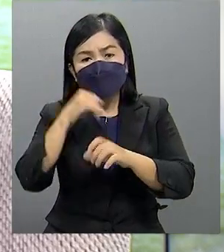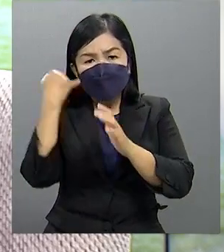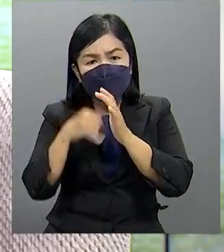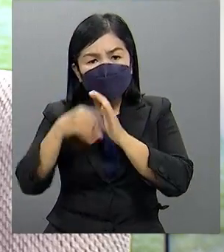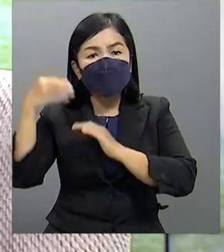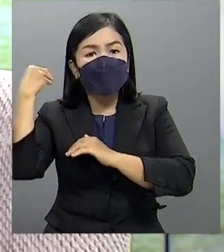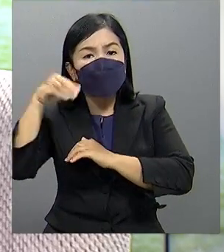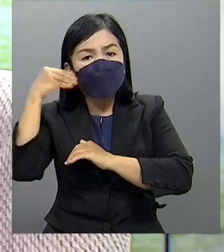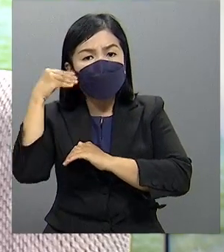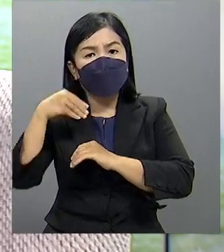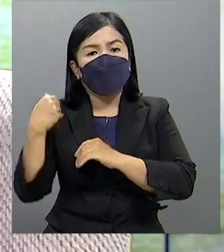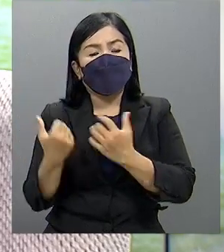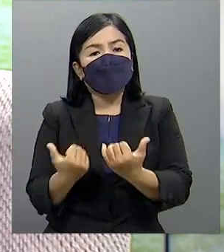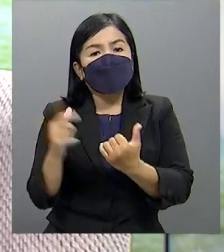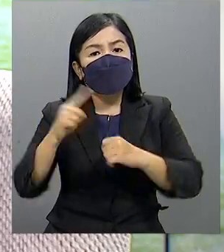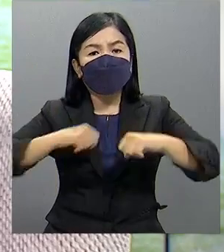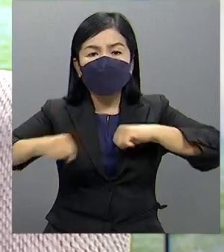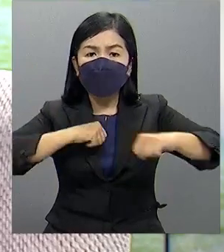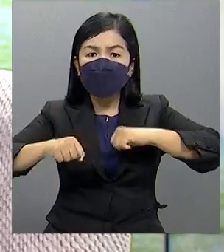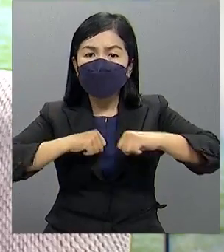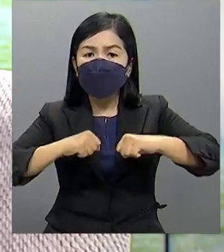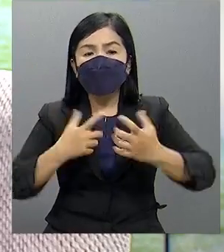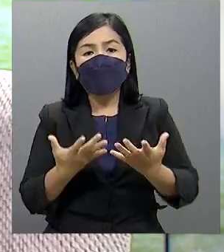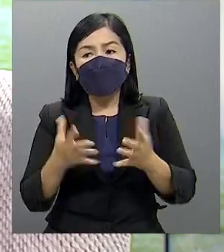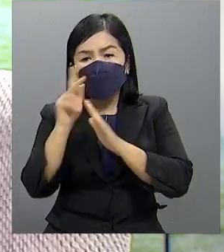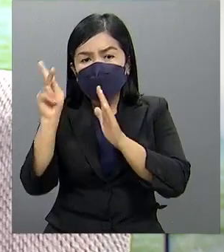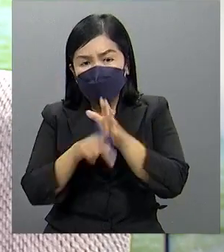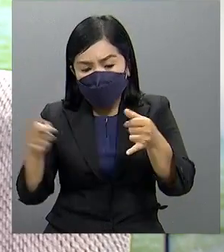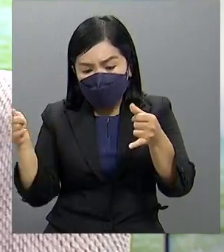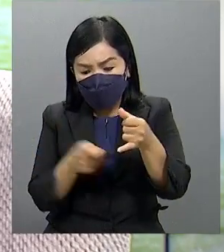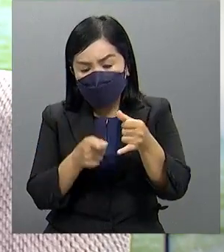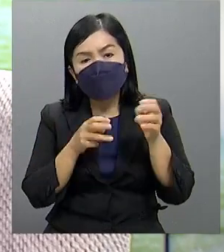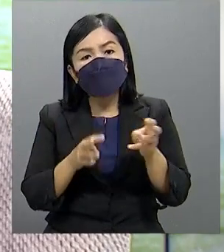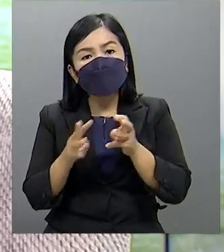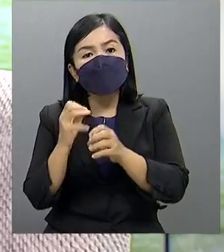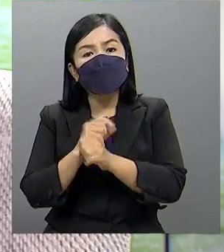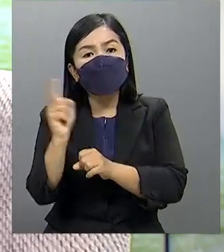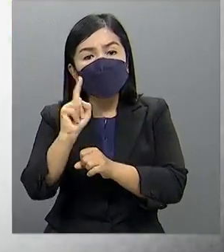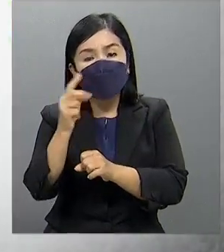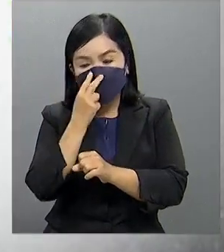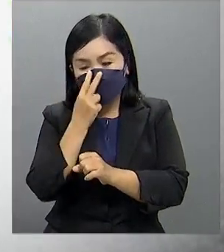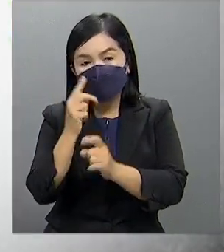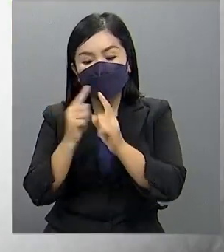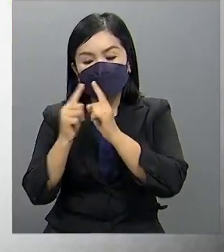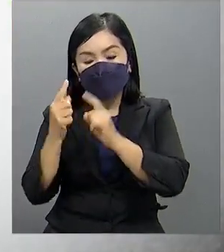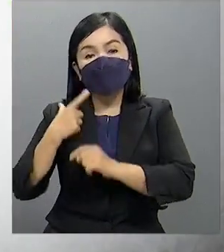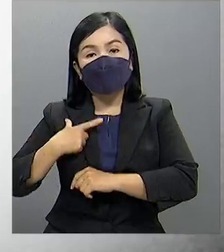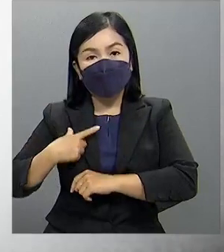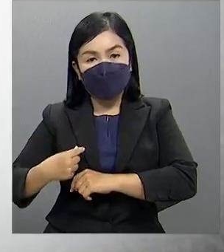แม้ว่าจะเป็นเยาวชนก็ตามกฎหมายจะมีการลงโทษอย่างไรไปฟังจากทนายพีทกันต่อเลยค่ะ